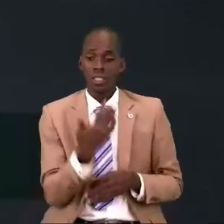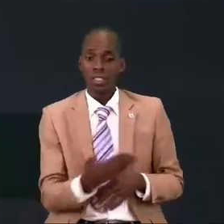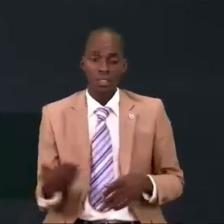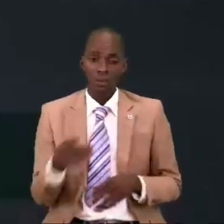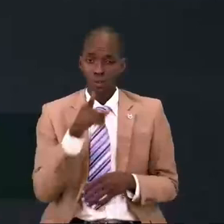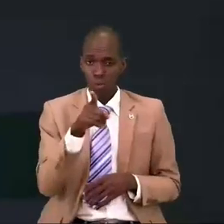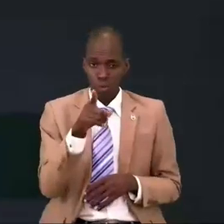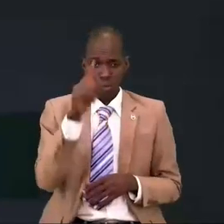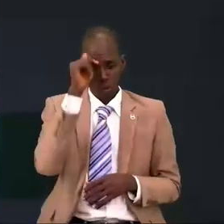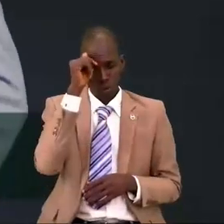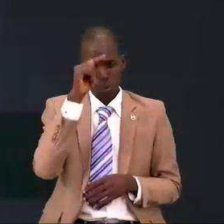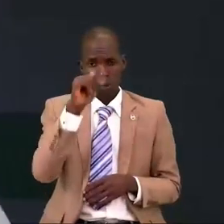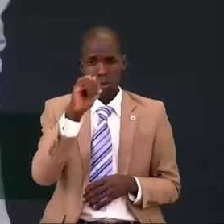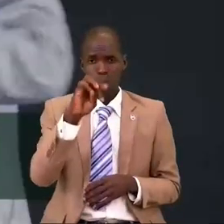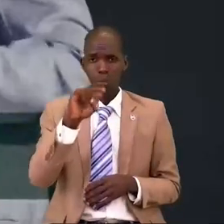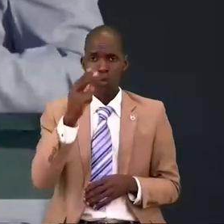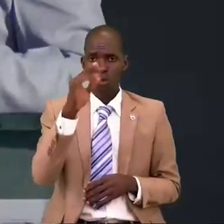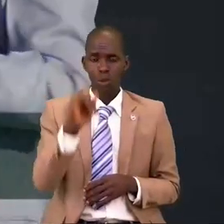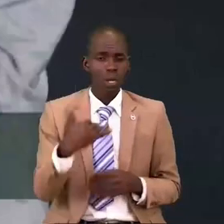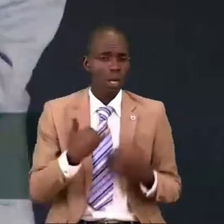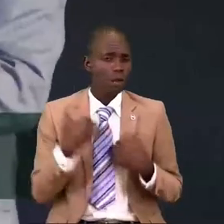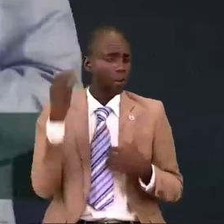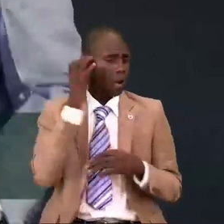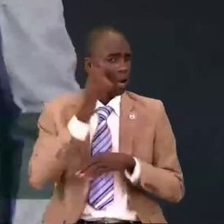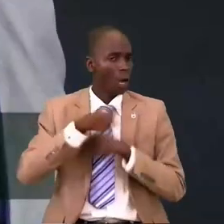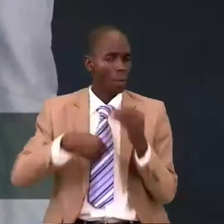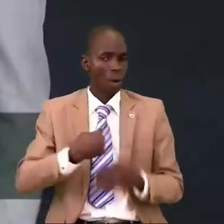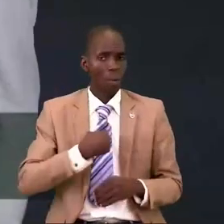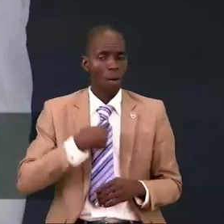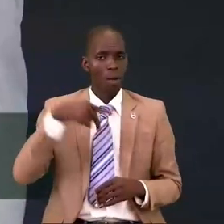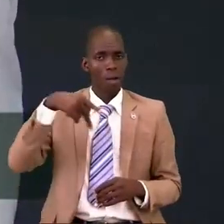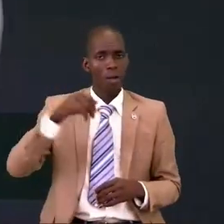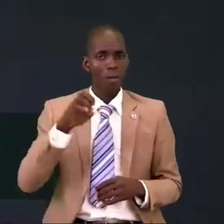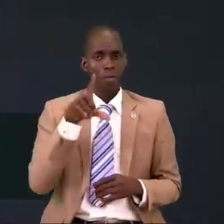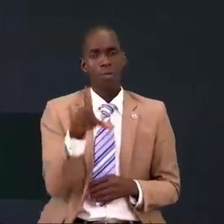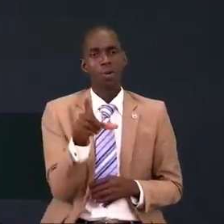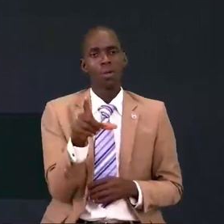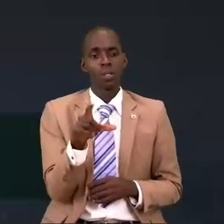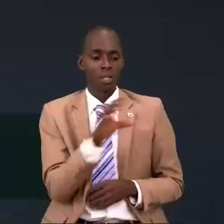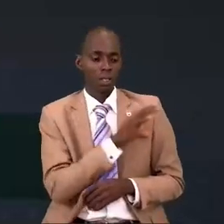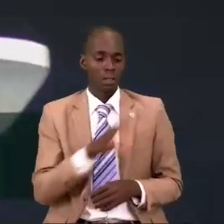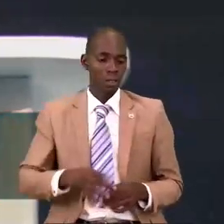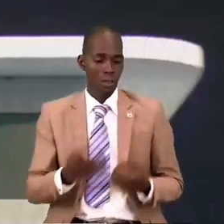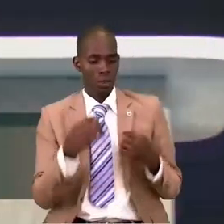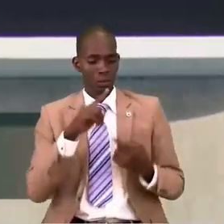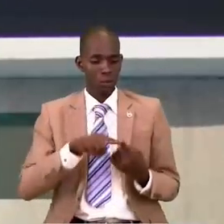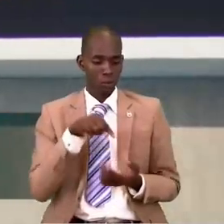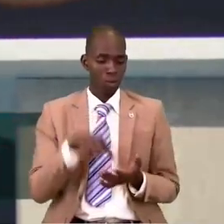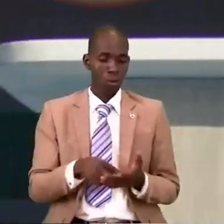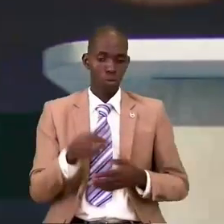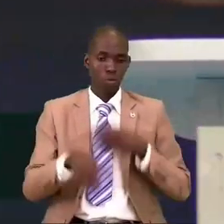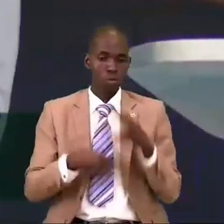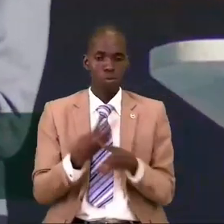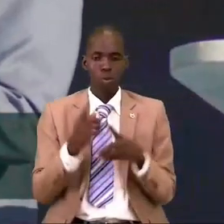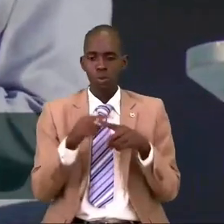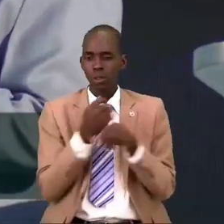Christ est venu dans ce monde pour sauver les pécheurs. Tu as entendu ça de moi, va le leur dire. Et il